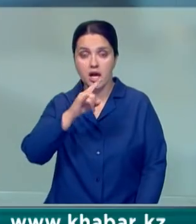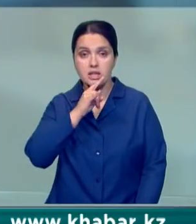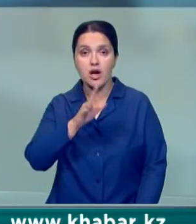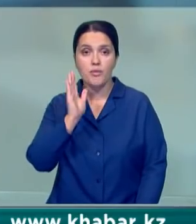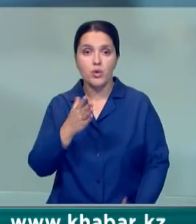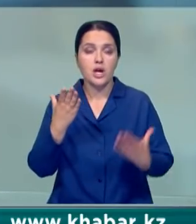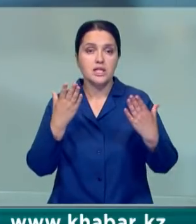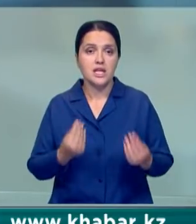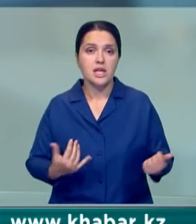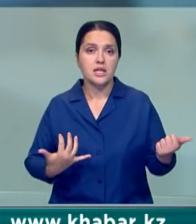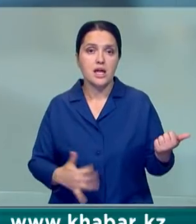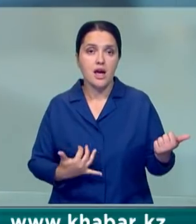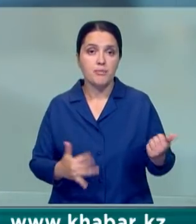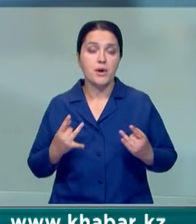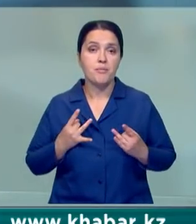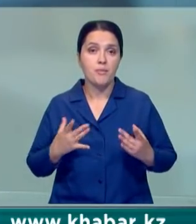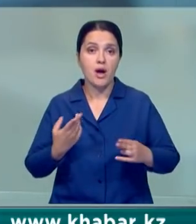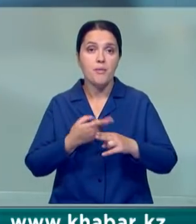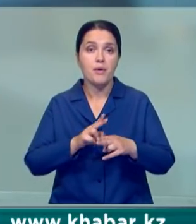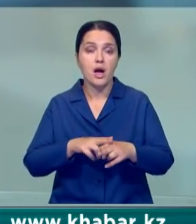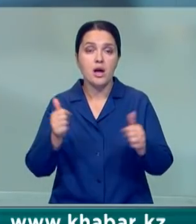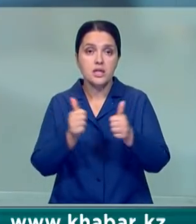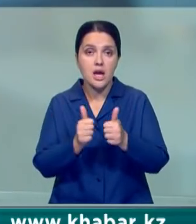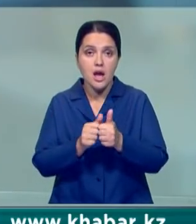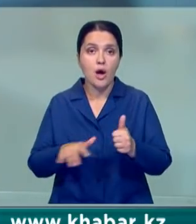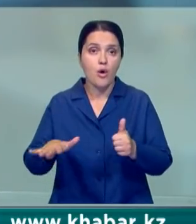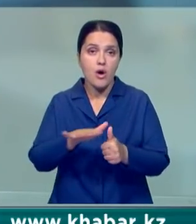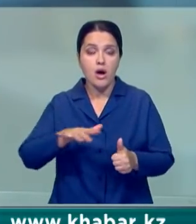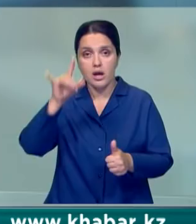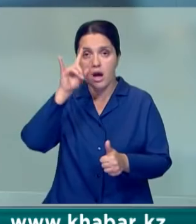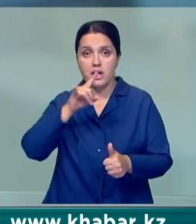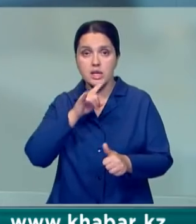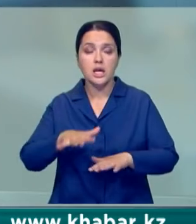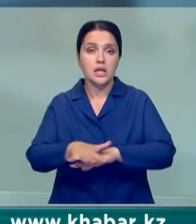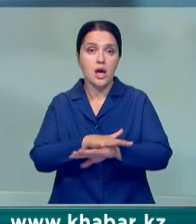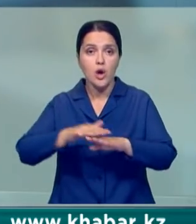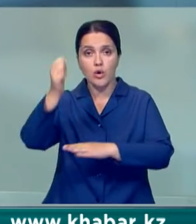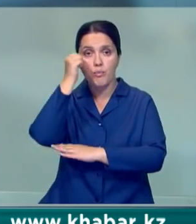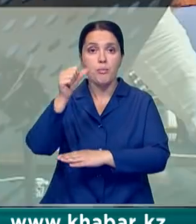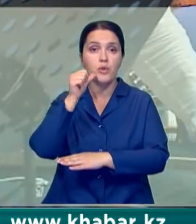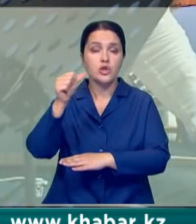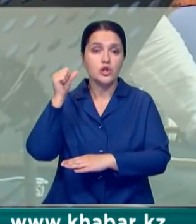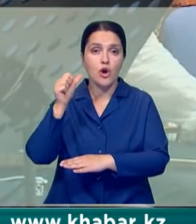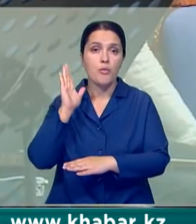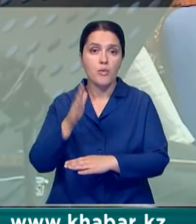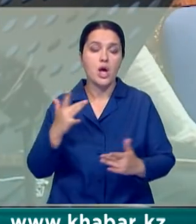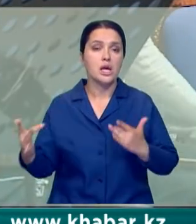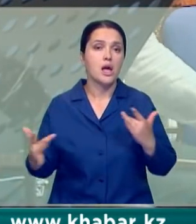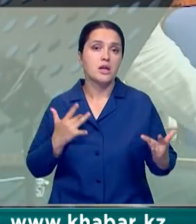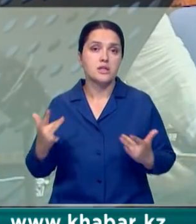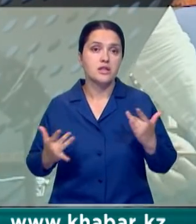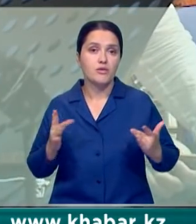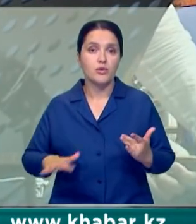отметят национальный день домбре в честь праздника площадь у монумента казак ели как и в прошлом году превратиться в большую